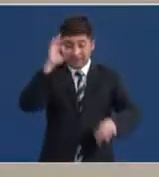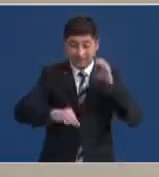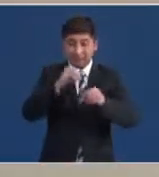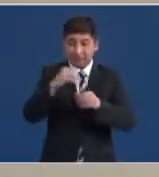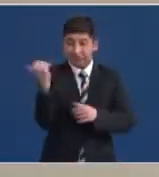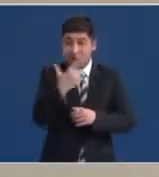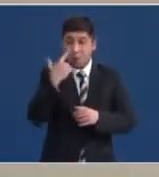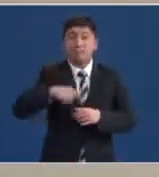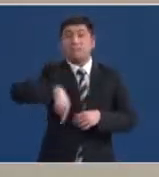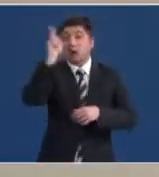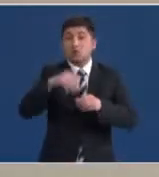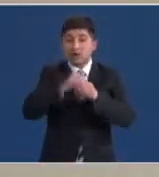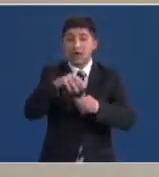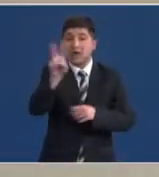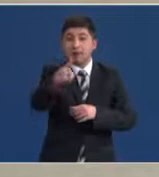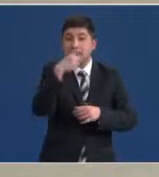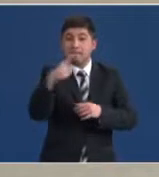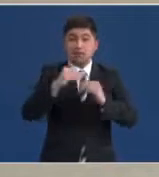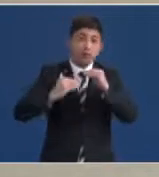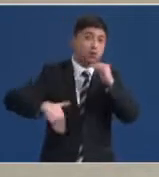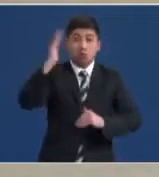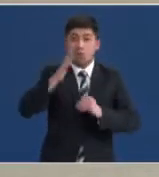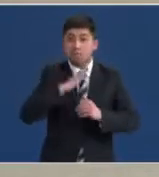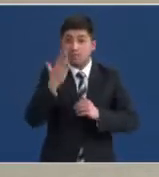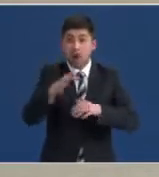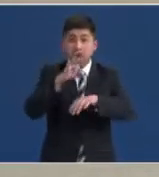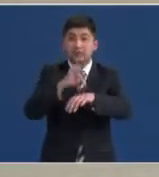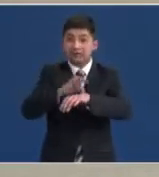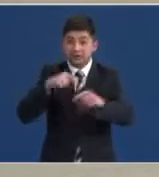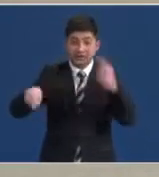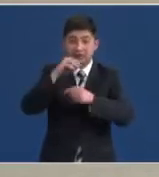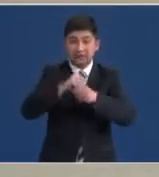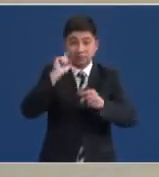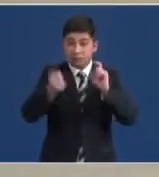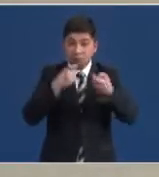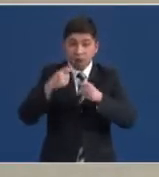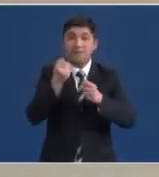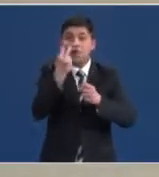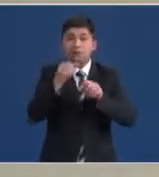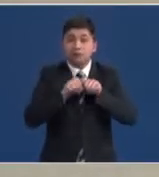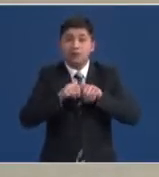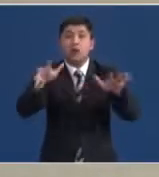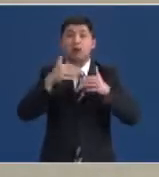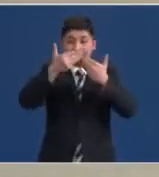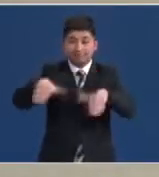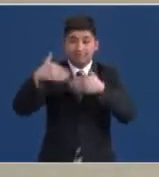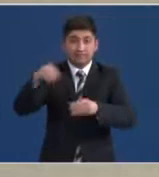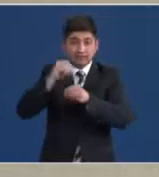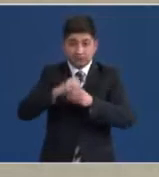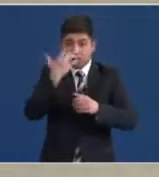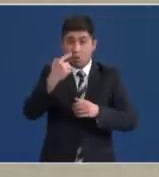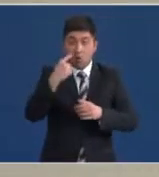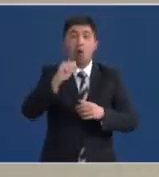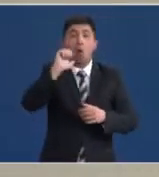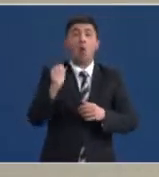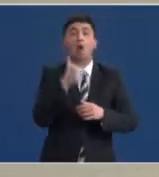sayısında günlük yirmi bini geçerek hastalara tespit ve virüsün yayılmasını engelleme konusunda